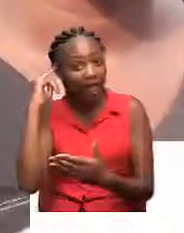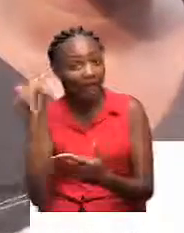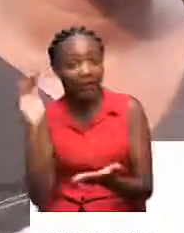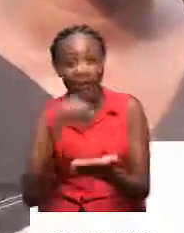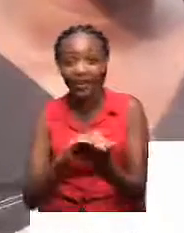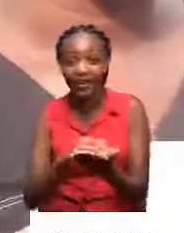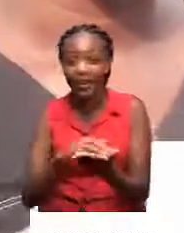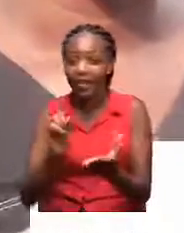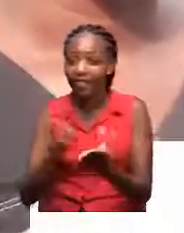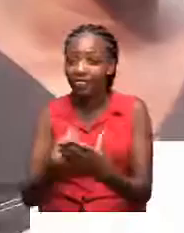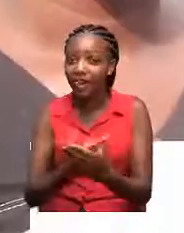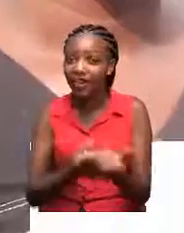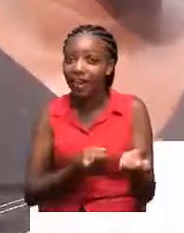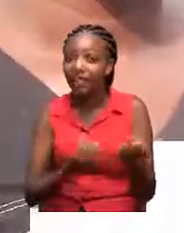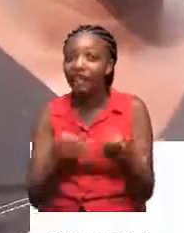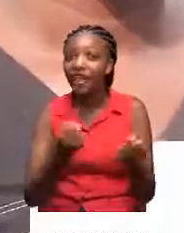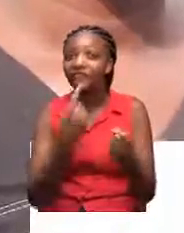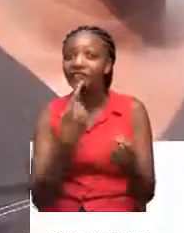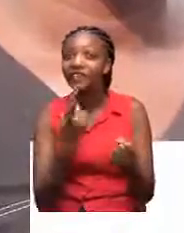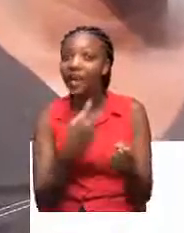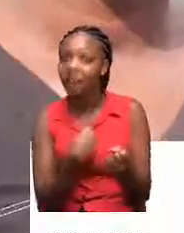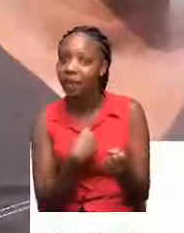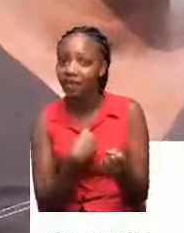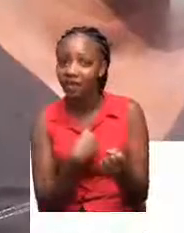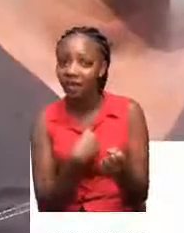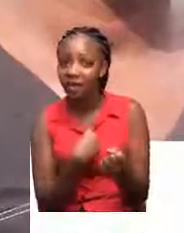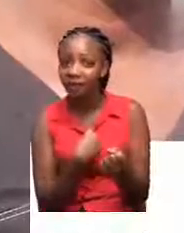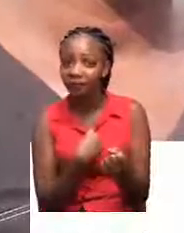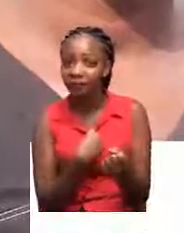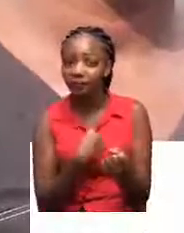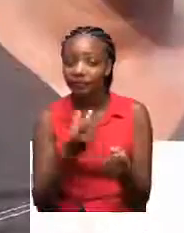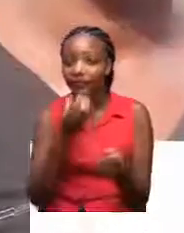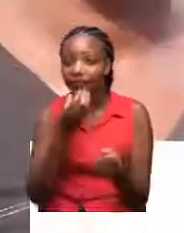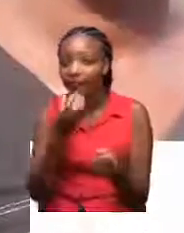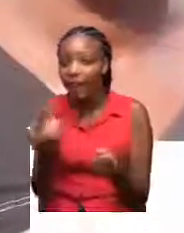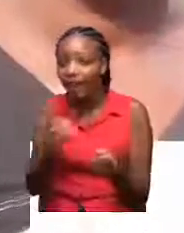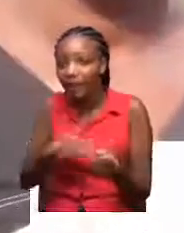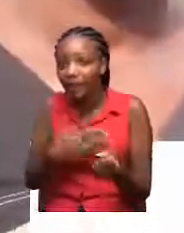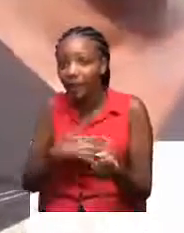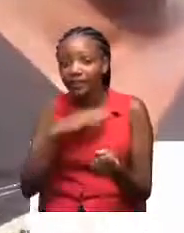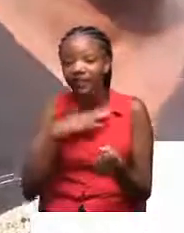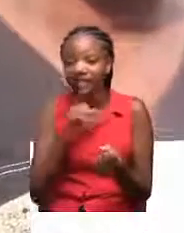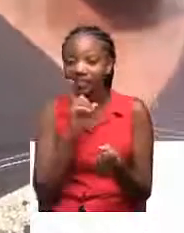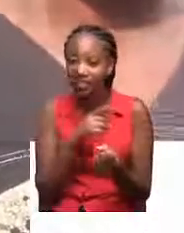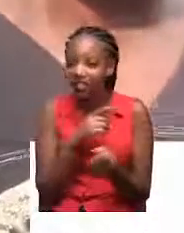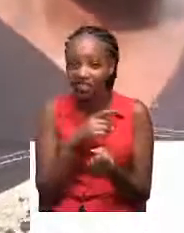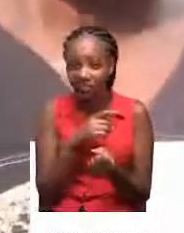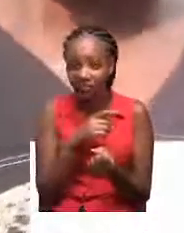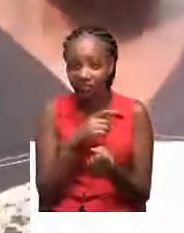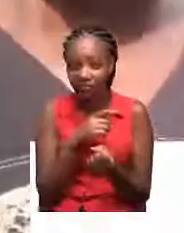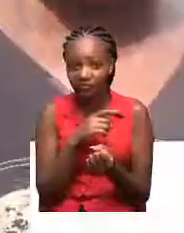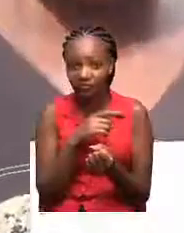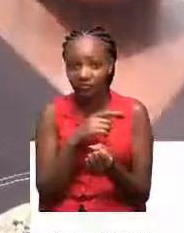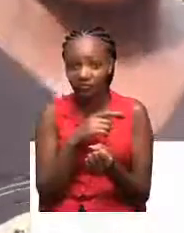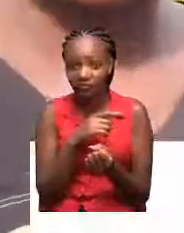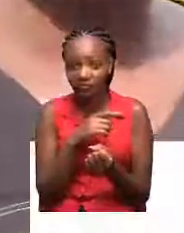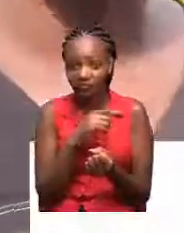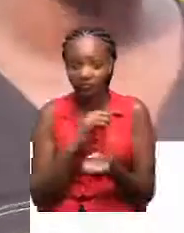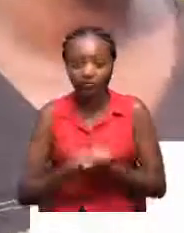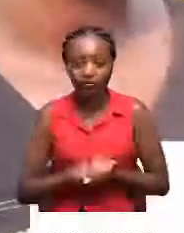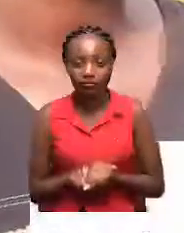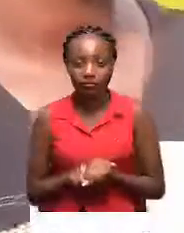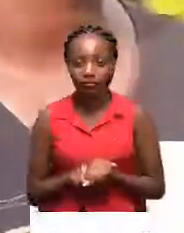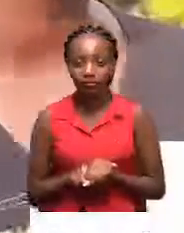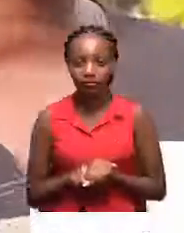driver. Driver akaniambia, nikamwambia mimi niko hapa karibu na mimi ni mama Joseph. Kwa